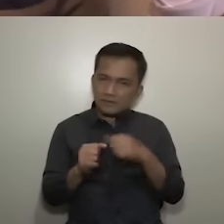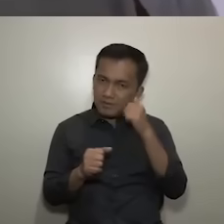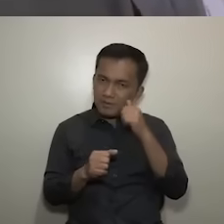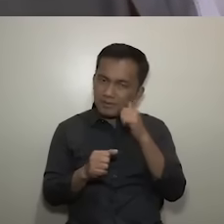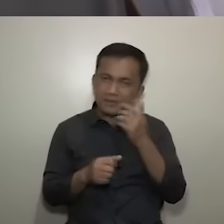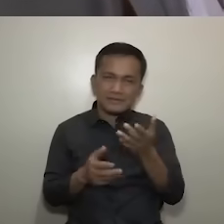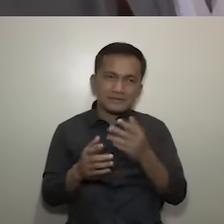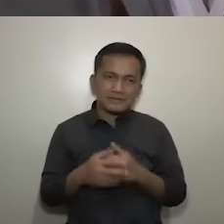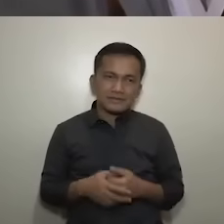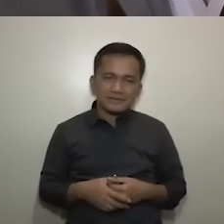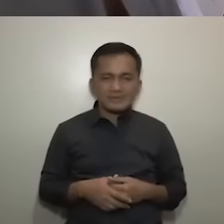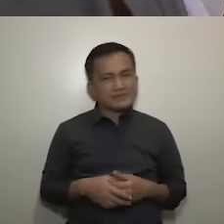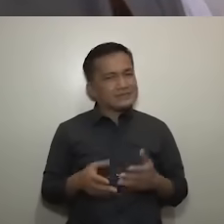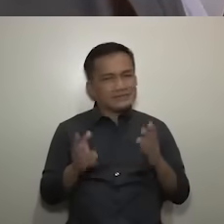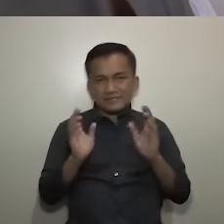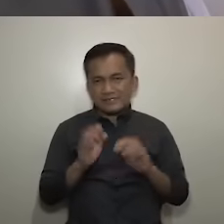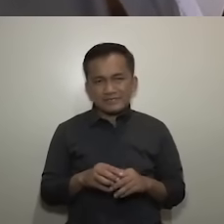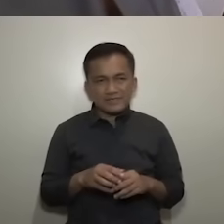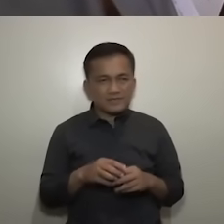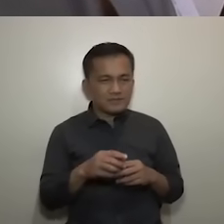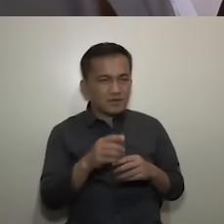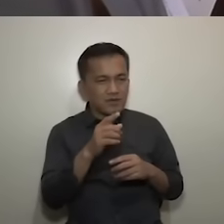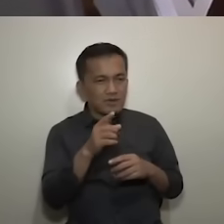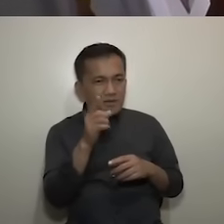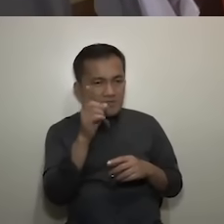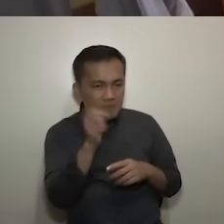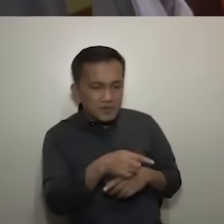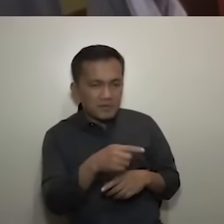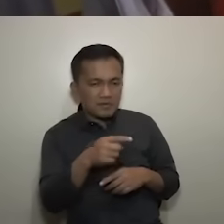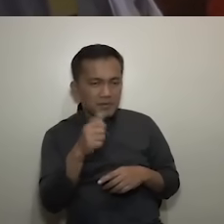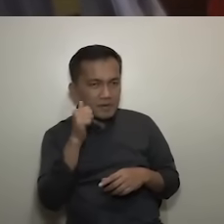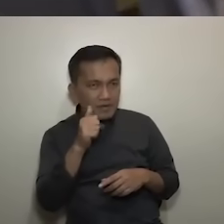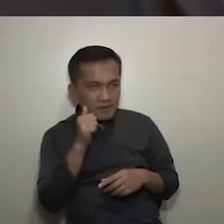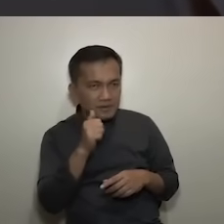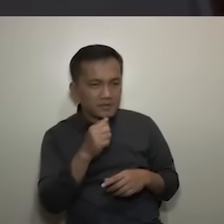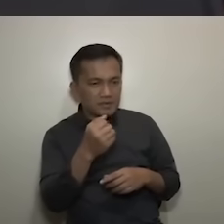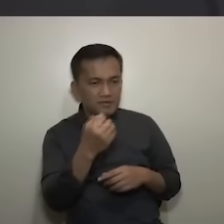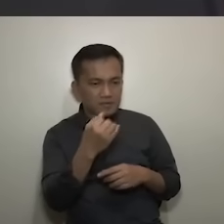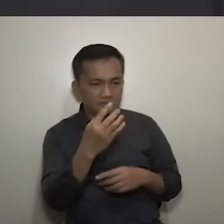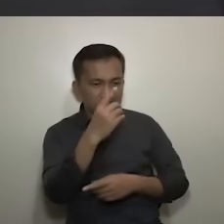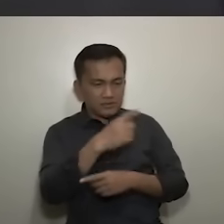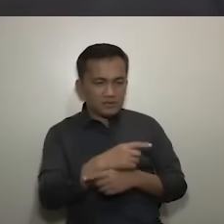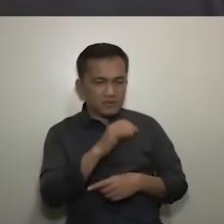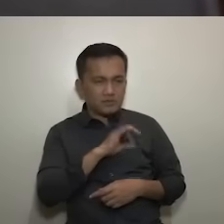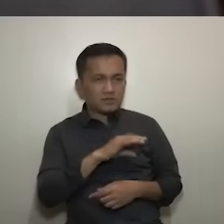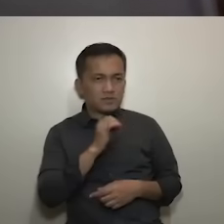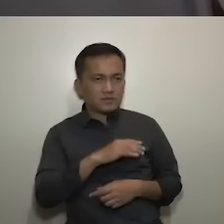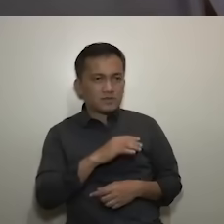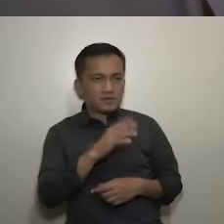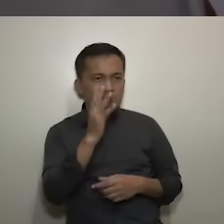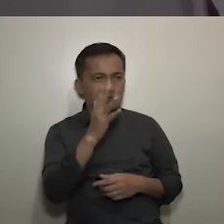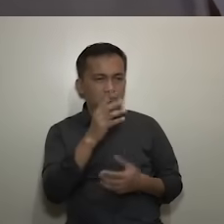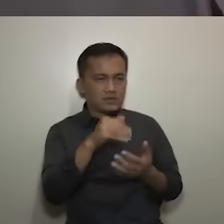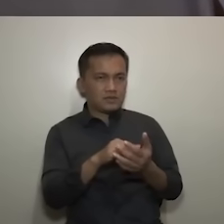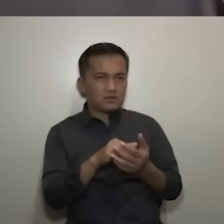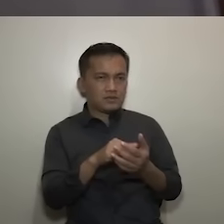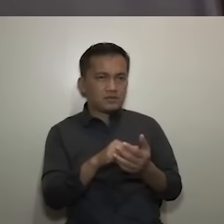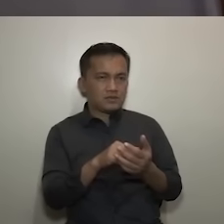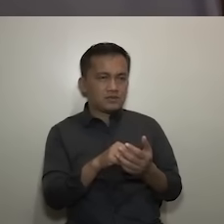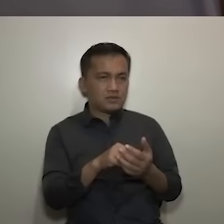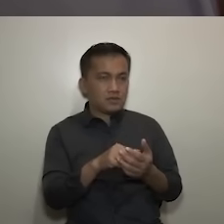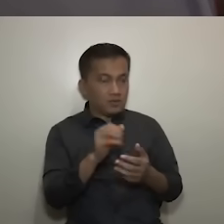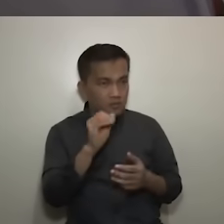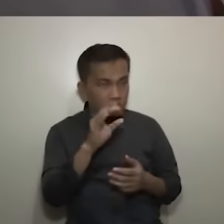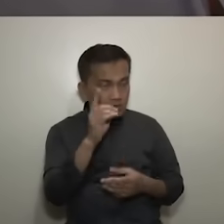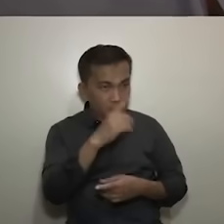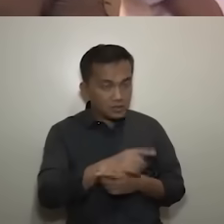hindi. May per babae po, kung halimbawa po 15 days, kumikita po ako ng 50,000 po. May 20. 15